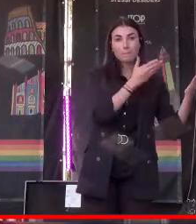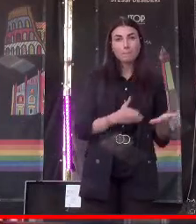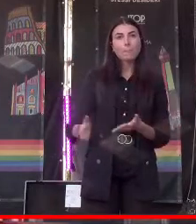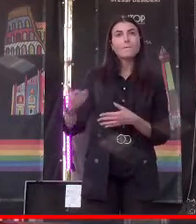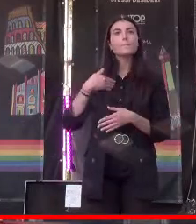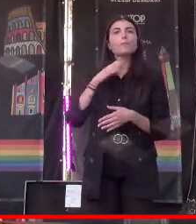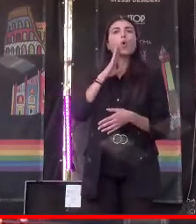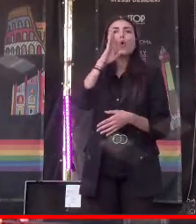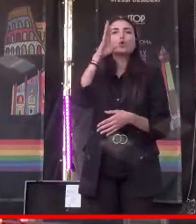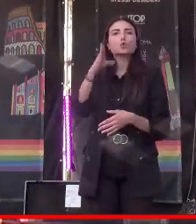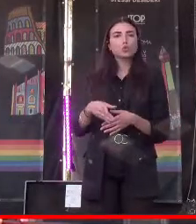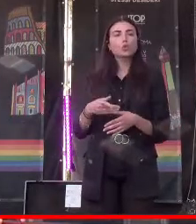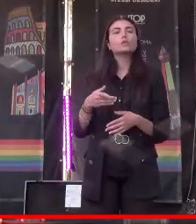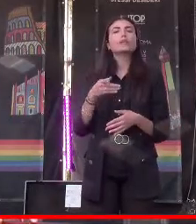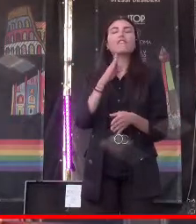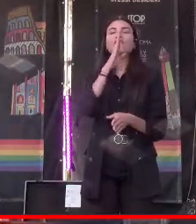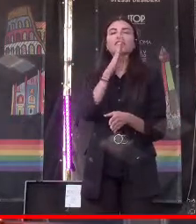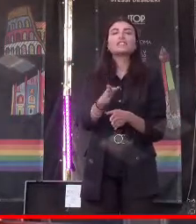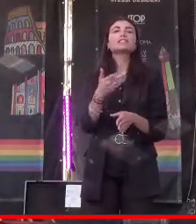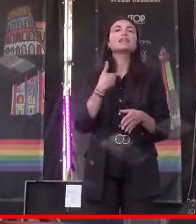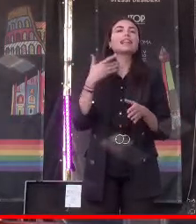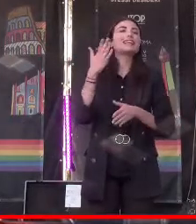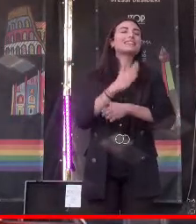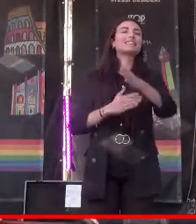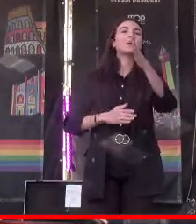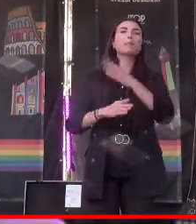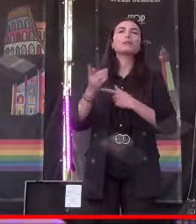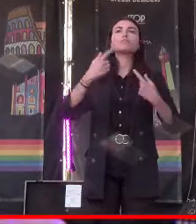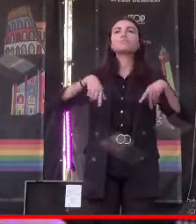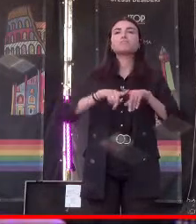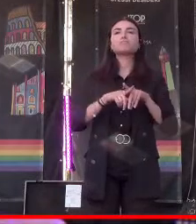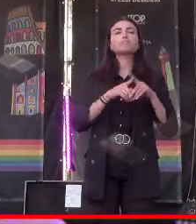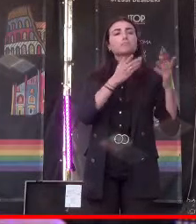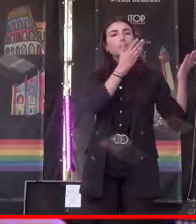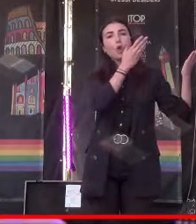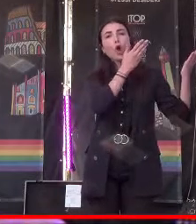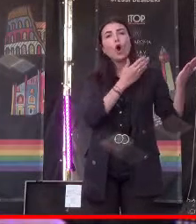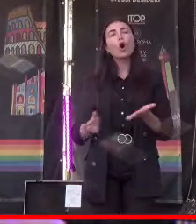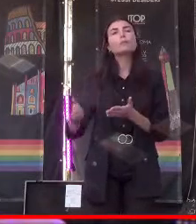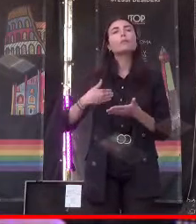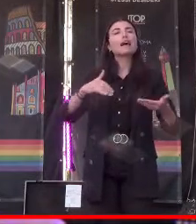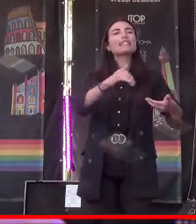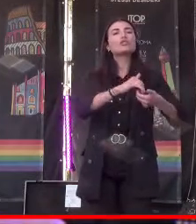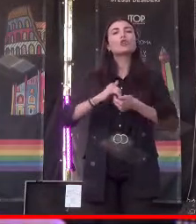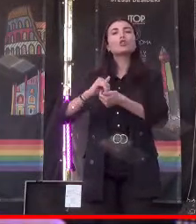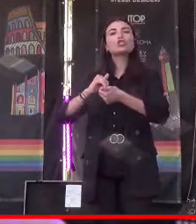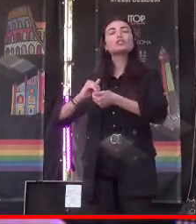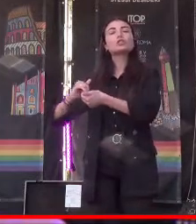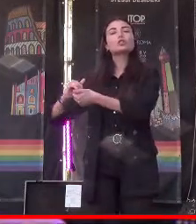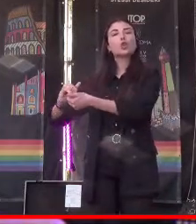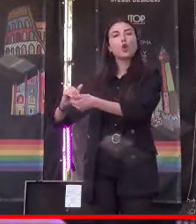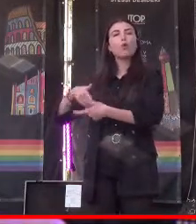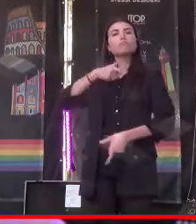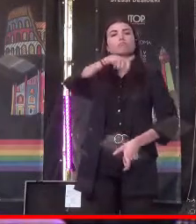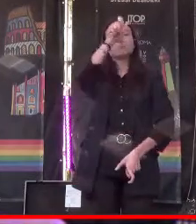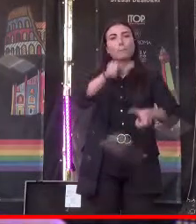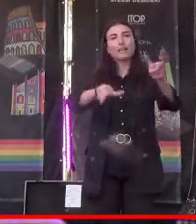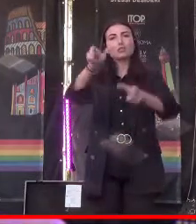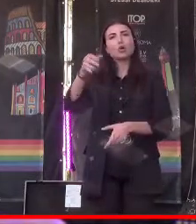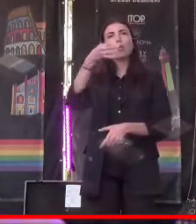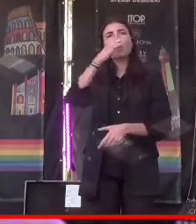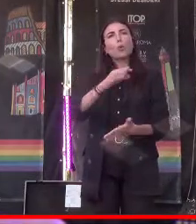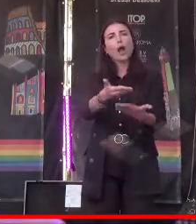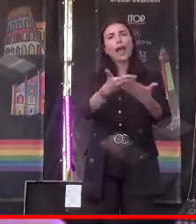disabilità, ma al quale chiameremo come ospiti tutte le associazioni, tutte le persone che possono darci una mano